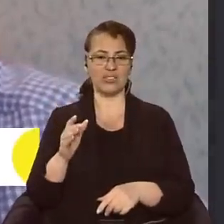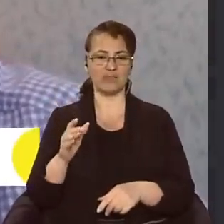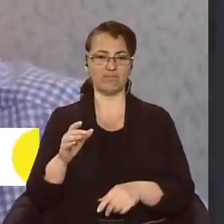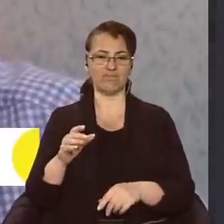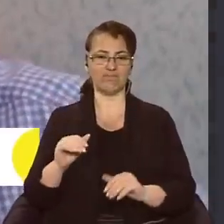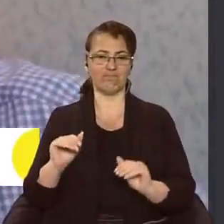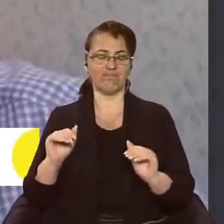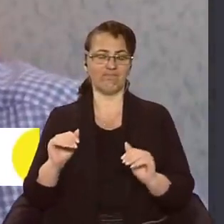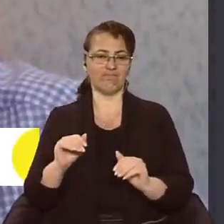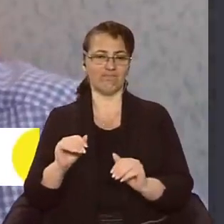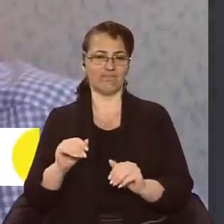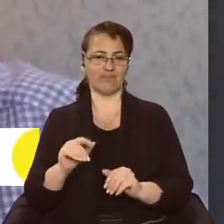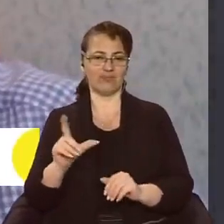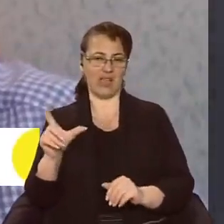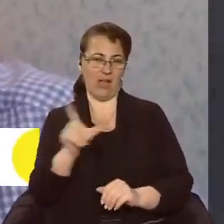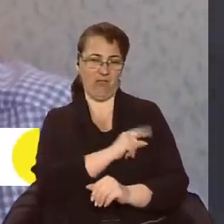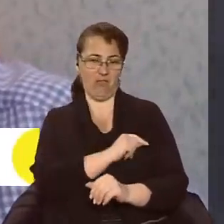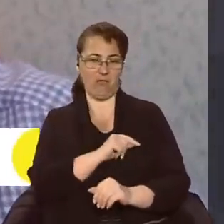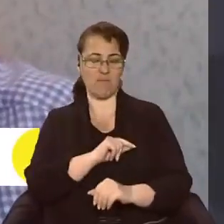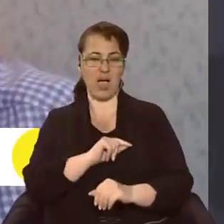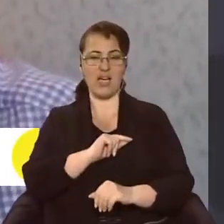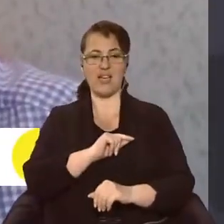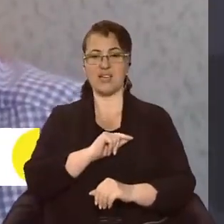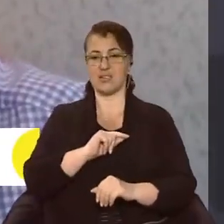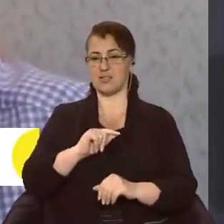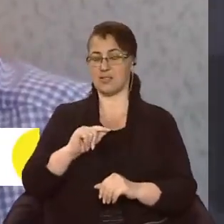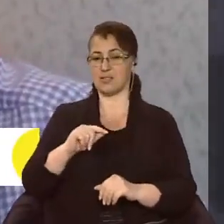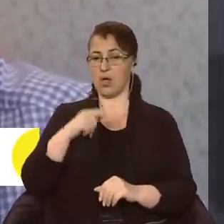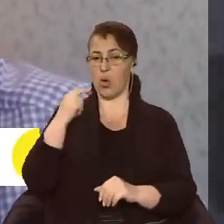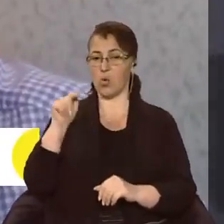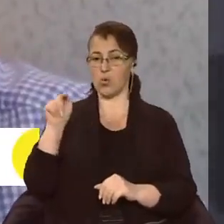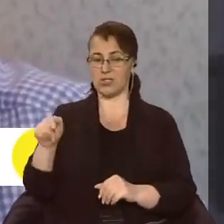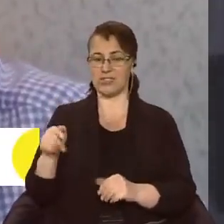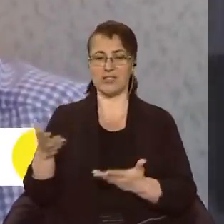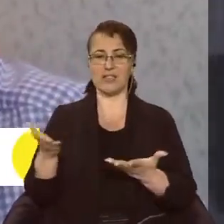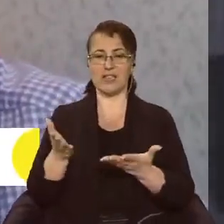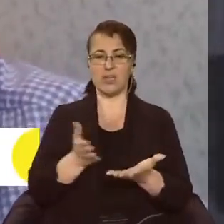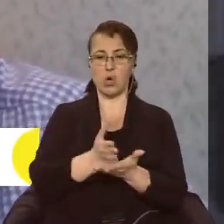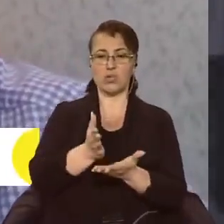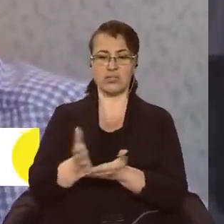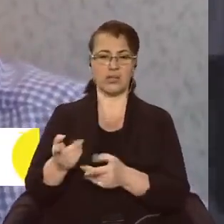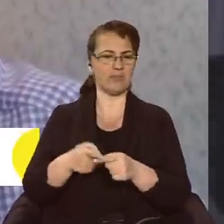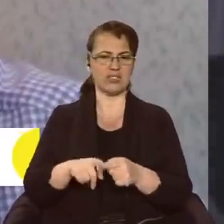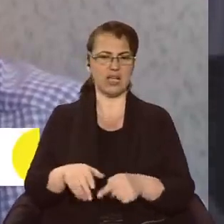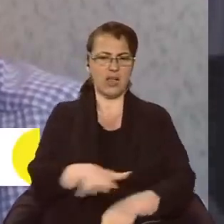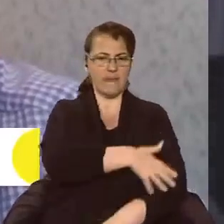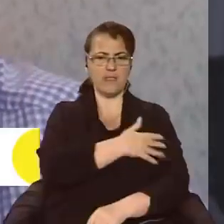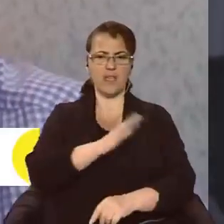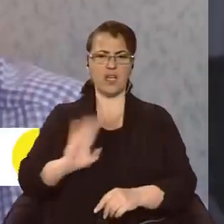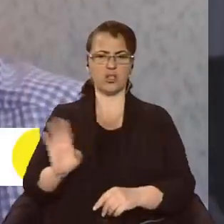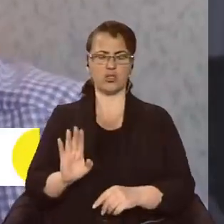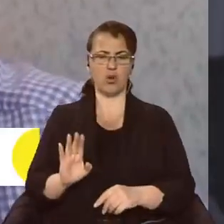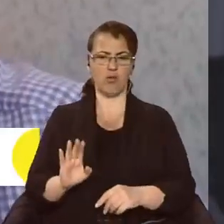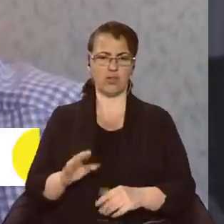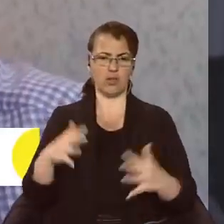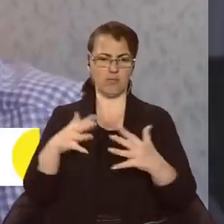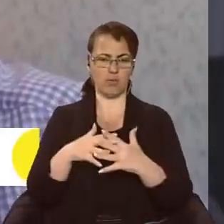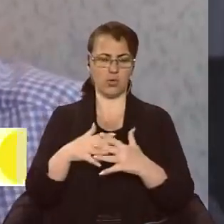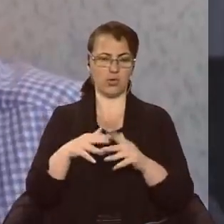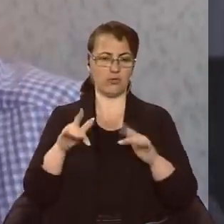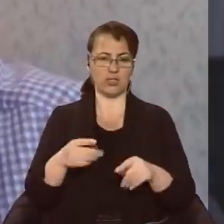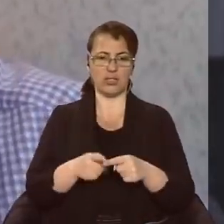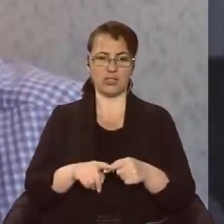інший напрямок. Тобто війна на виснаження – це не якісь бойові дії, які тривають там години